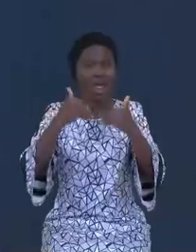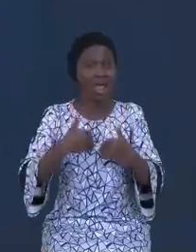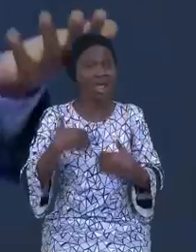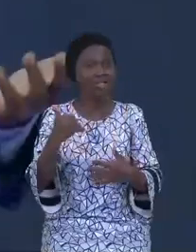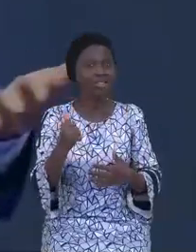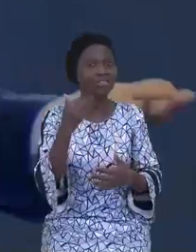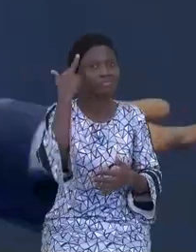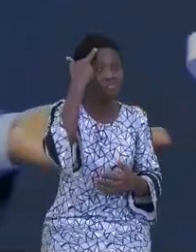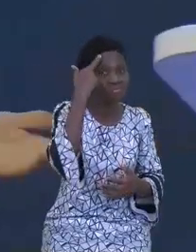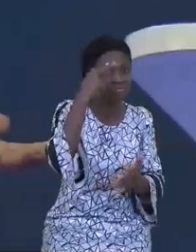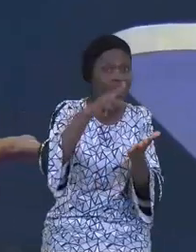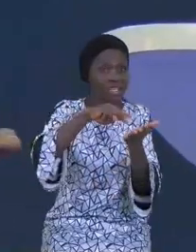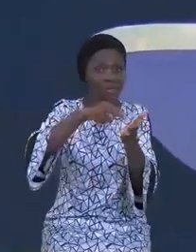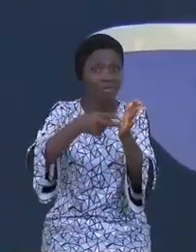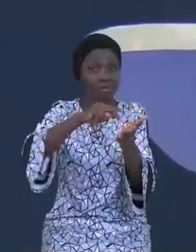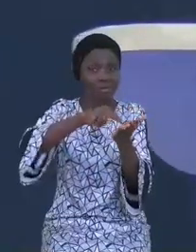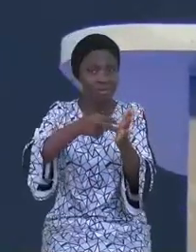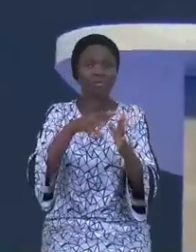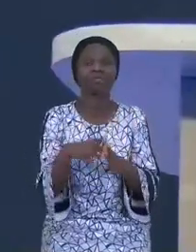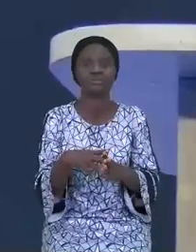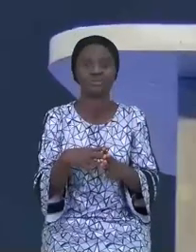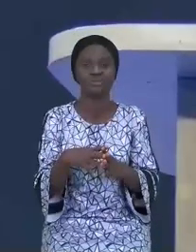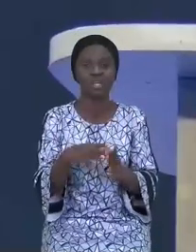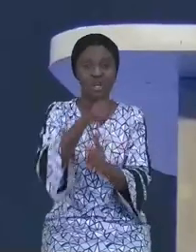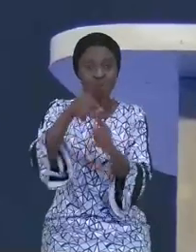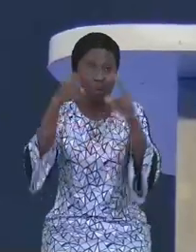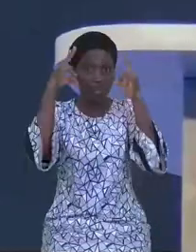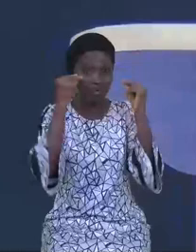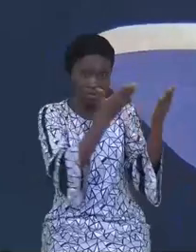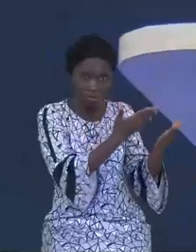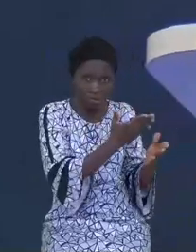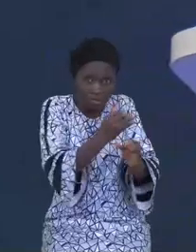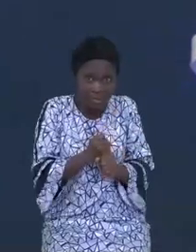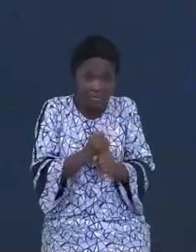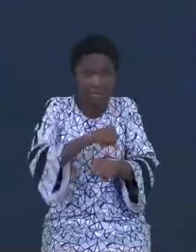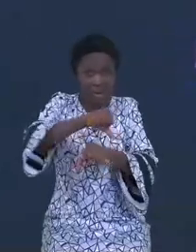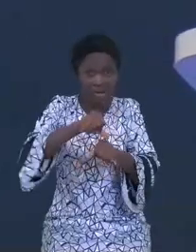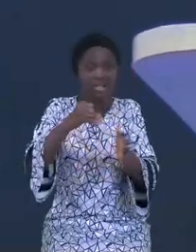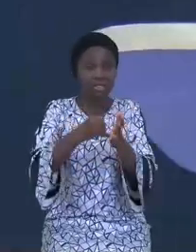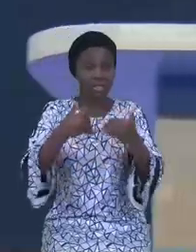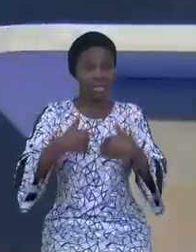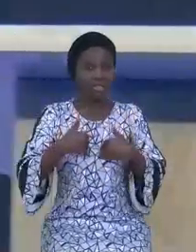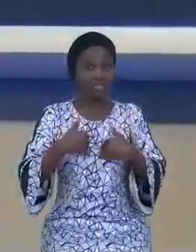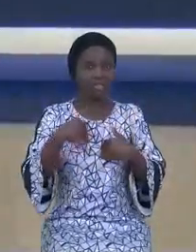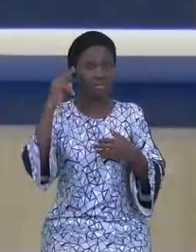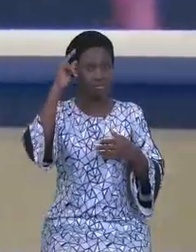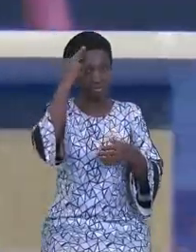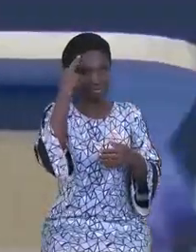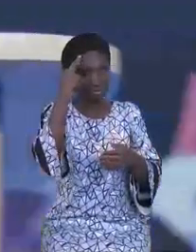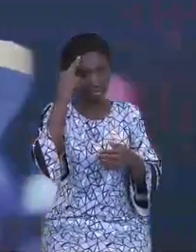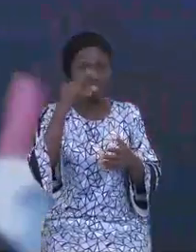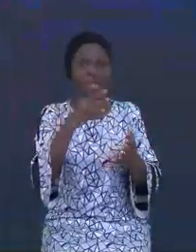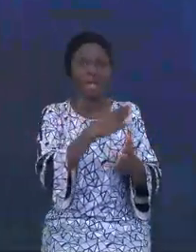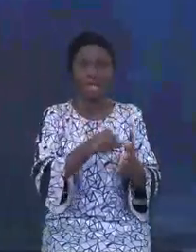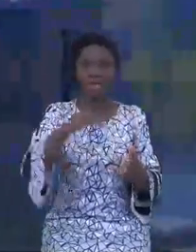objectif. Quand Moïse a reçu l'onction, il avait un objectif. Josué avait un objectif. Élie